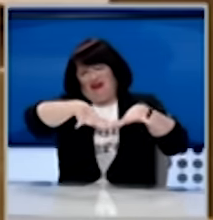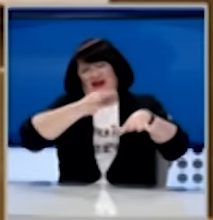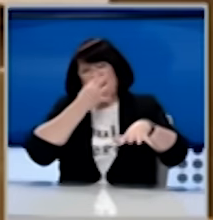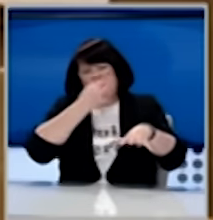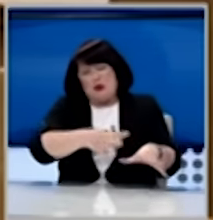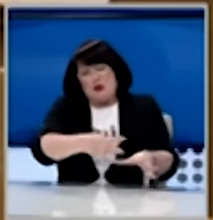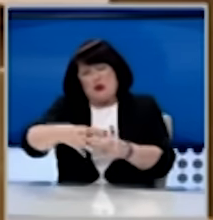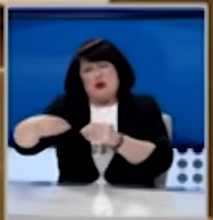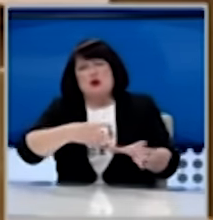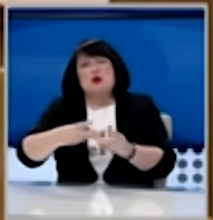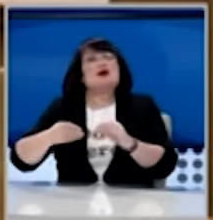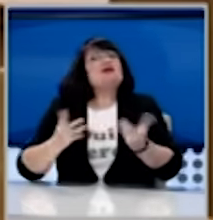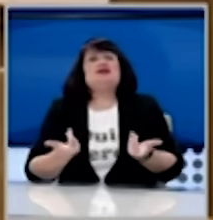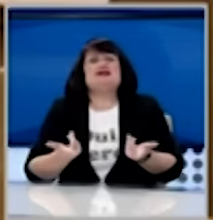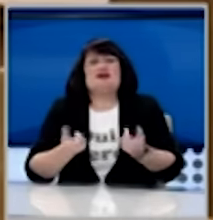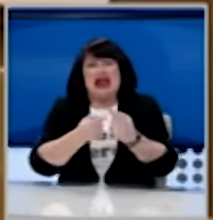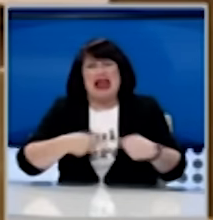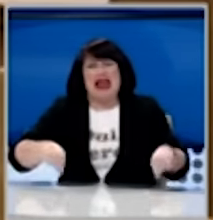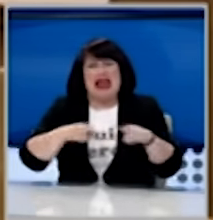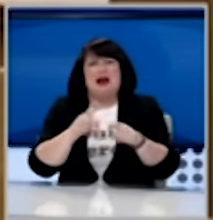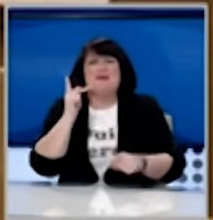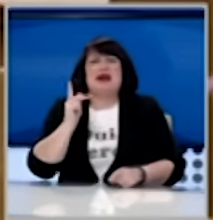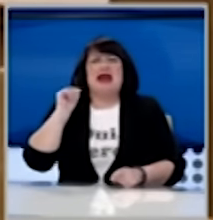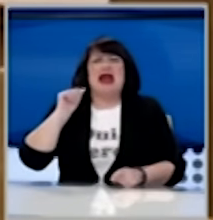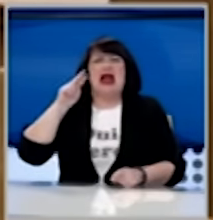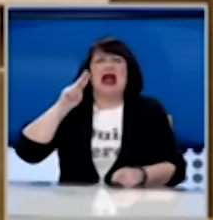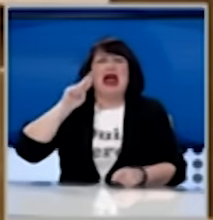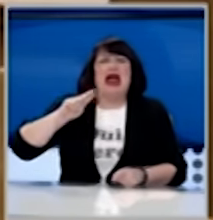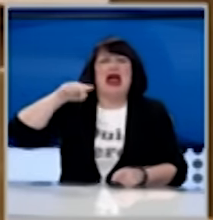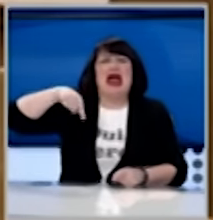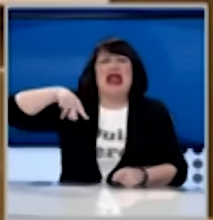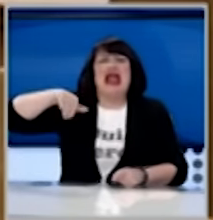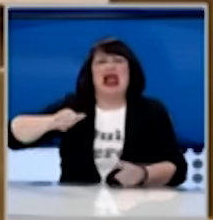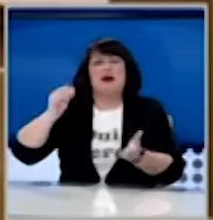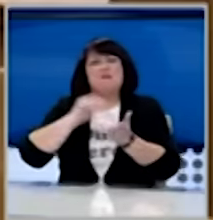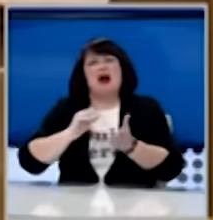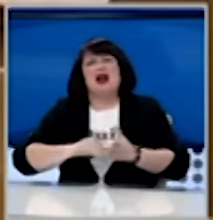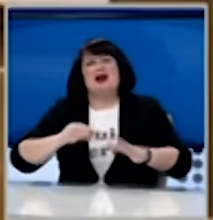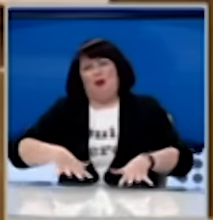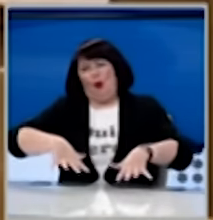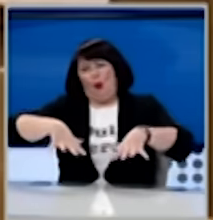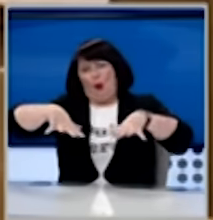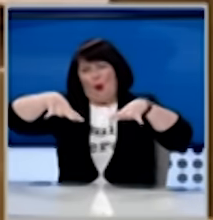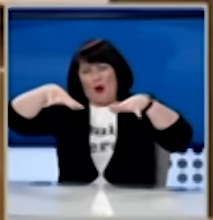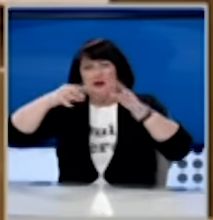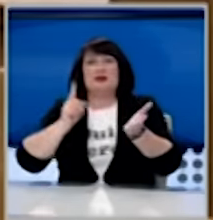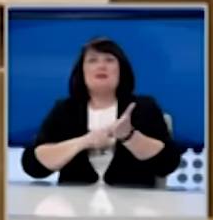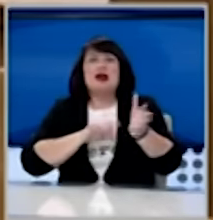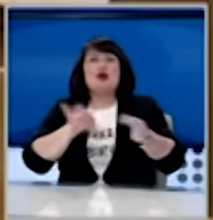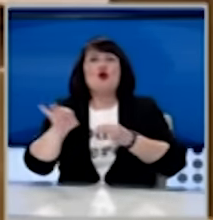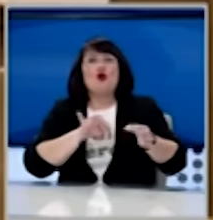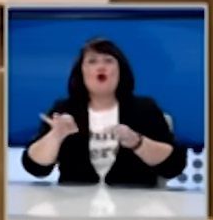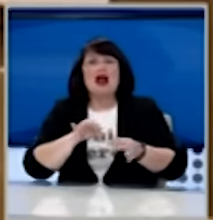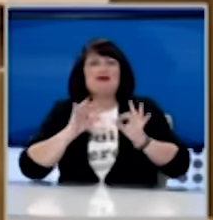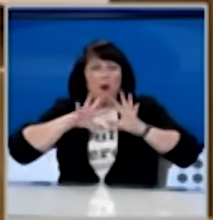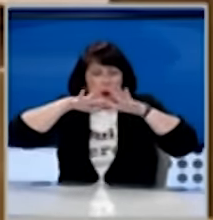υδάτων στην περιοχή της λίμνης κάρλας που ξανα δημιουργήθηκε από την πλημμύρα και να αποστραγγιση τα χωράφια που